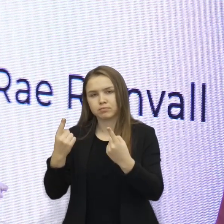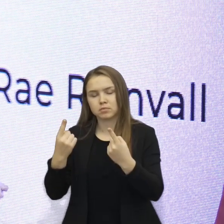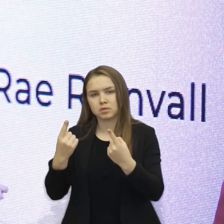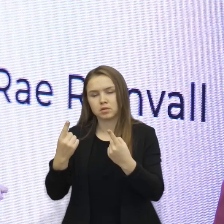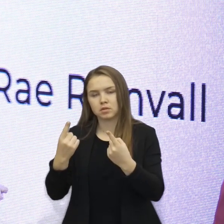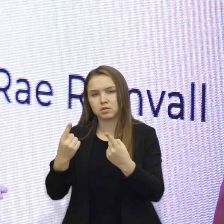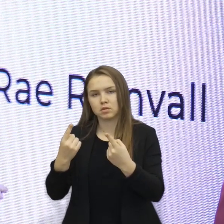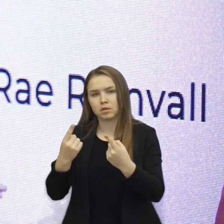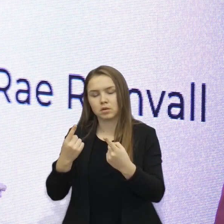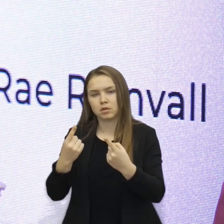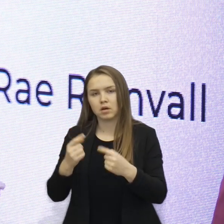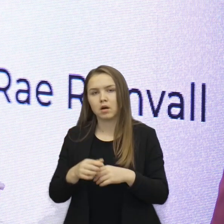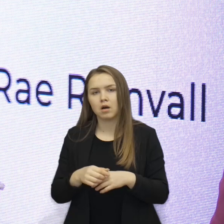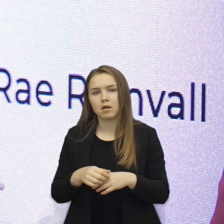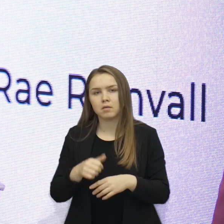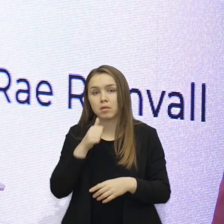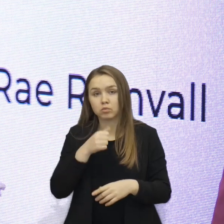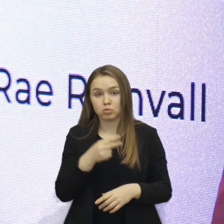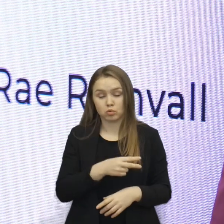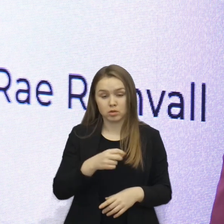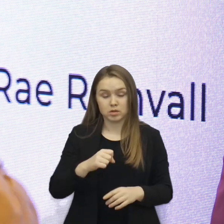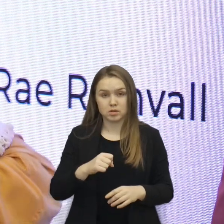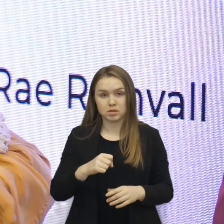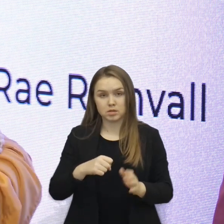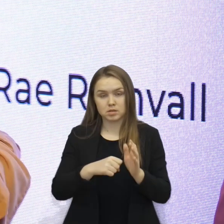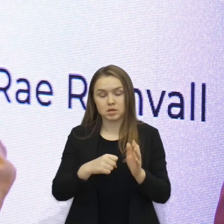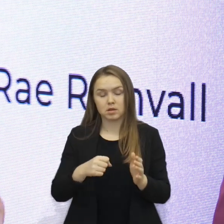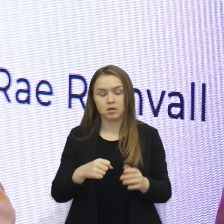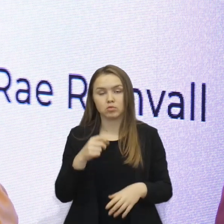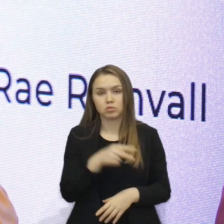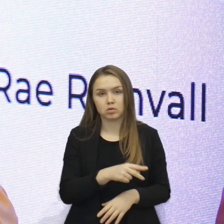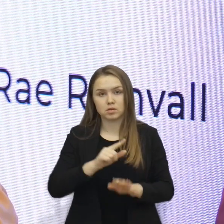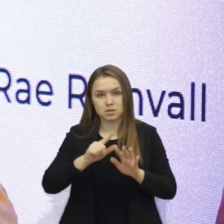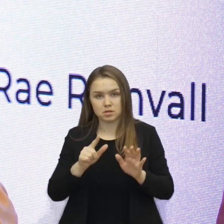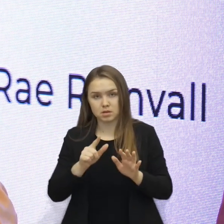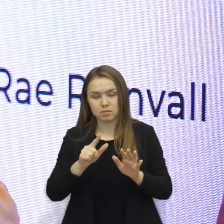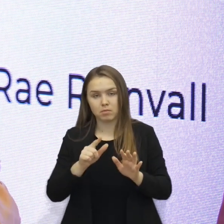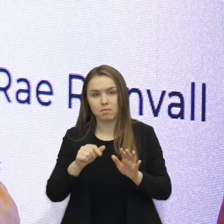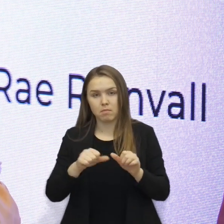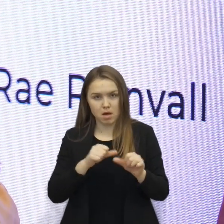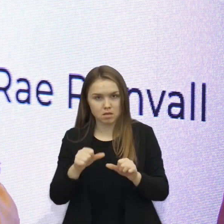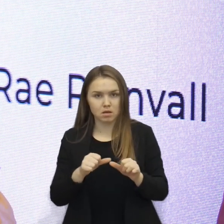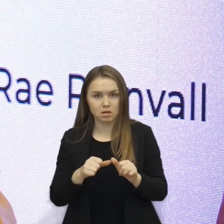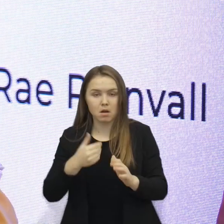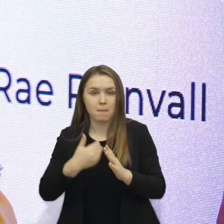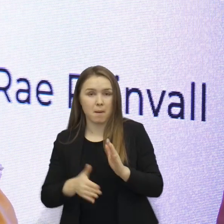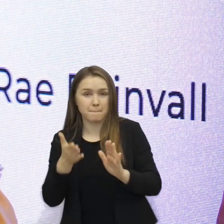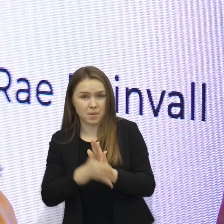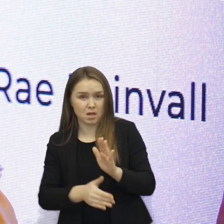įsipareigoję nuo 2007 metų per Europos žmogaus teisių teisme pralaimėjo Lietuva tą